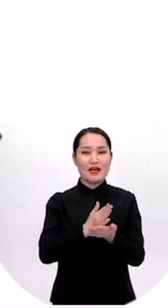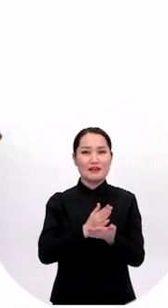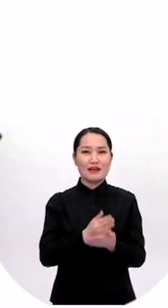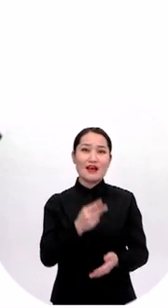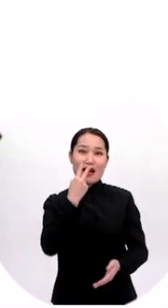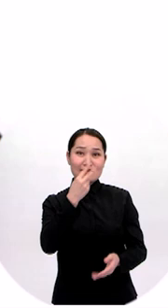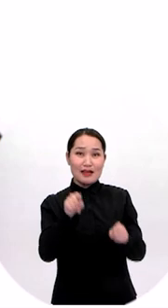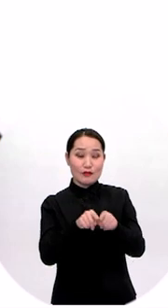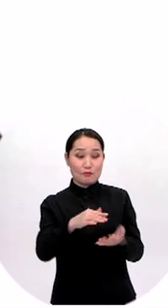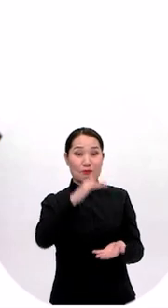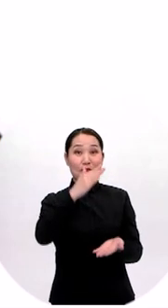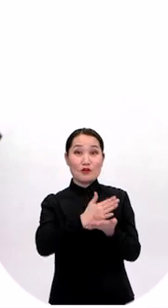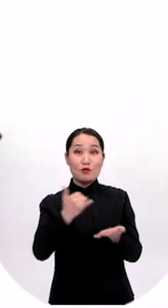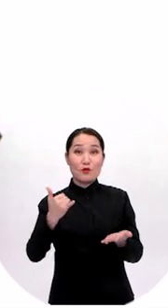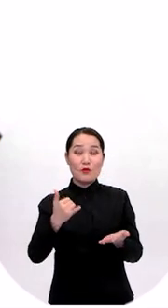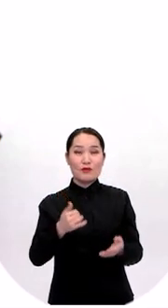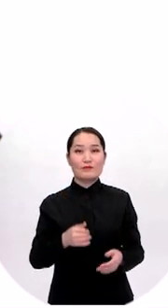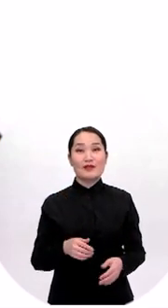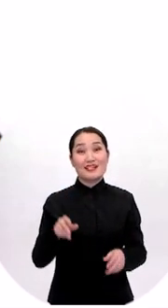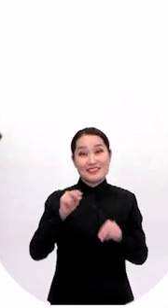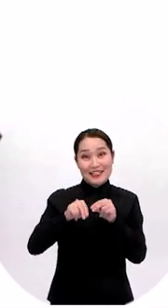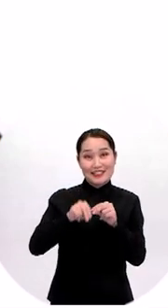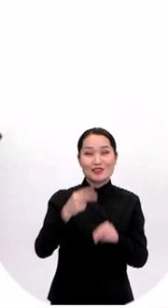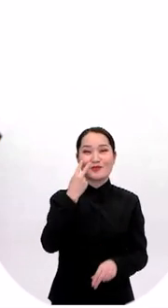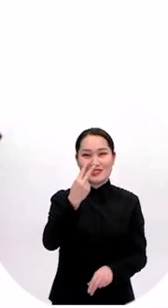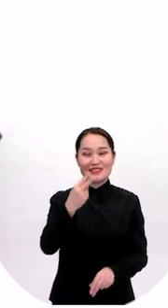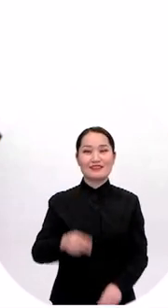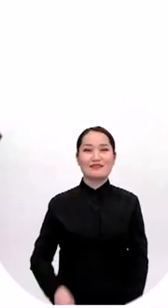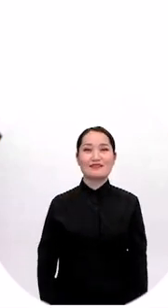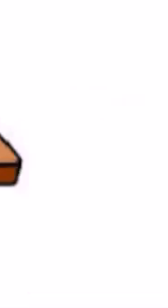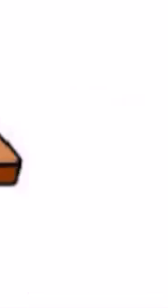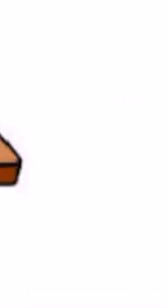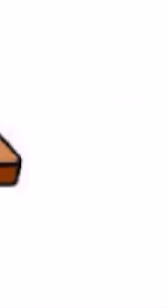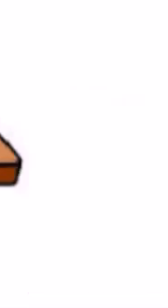байх болов хүүхдүүд ээ. Бүгдээрээ шалгаж үзцгээе.